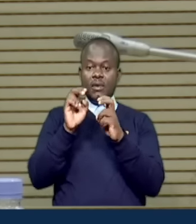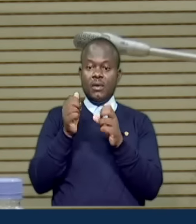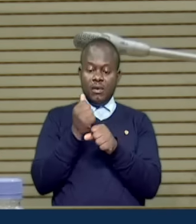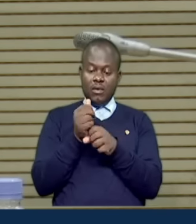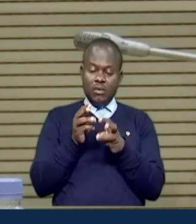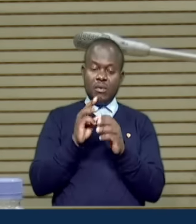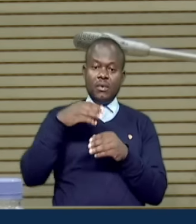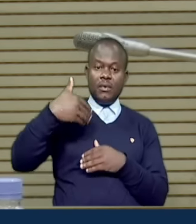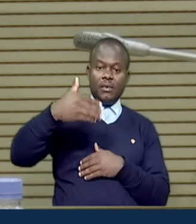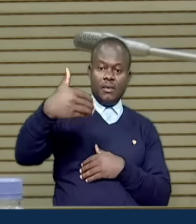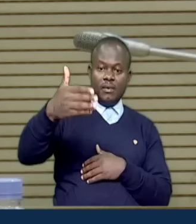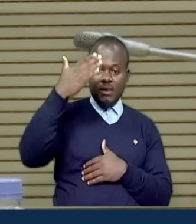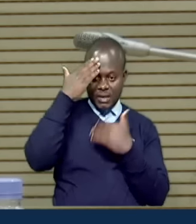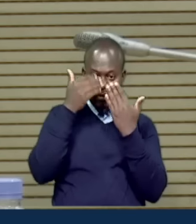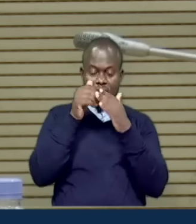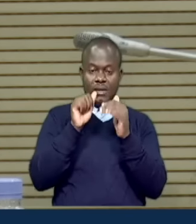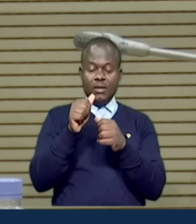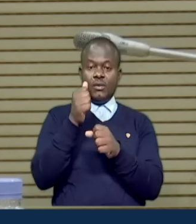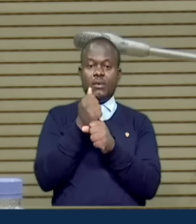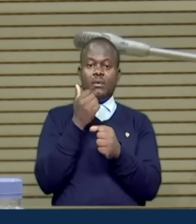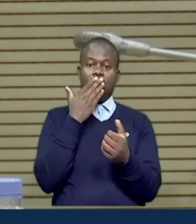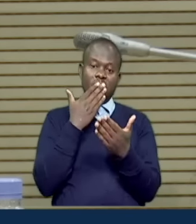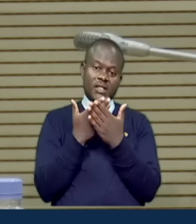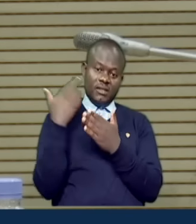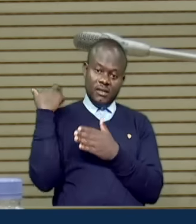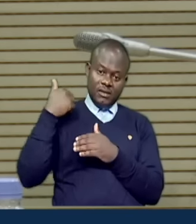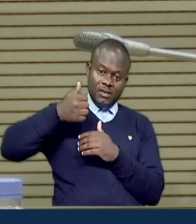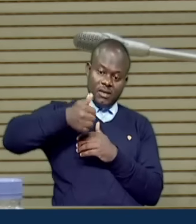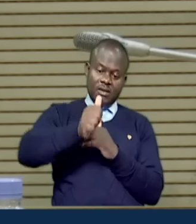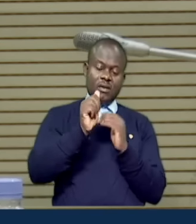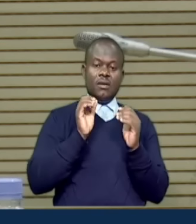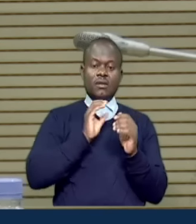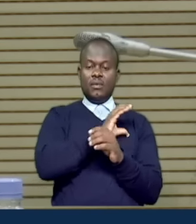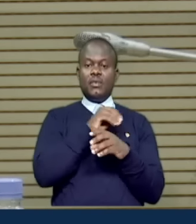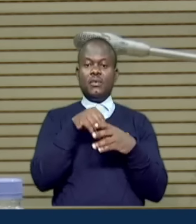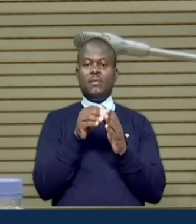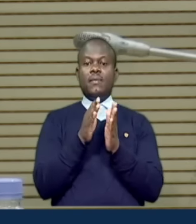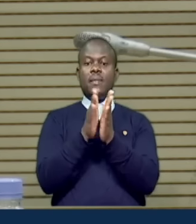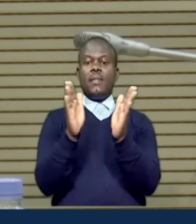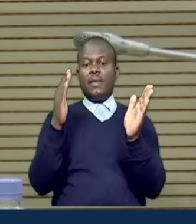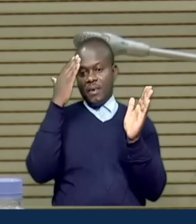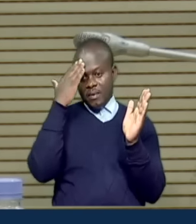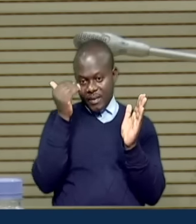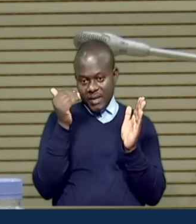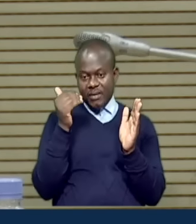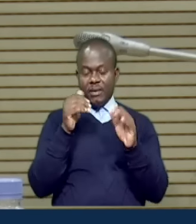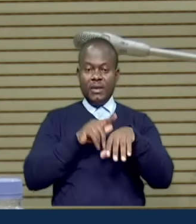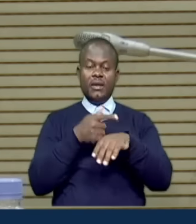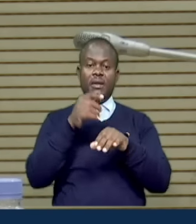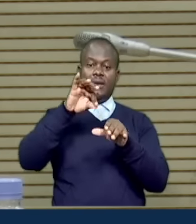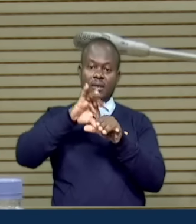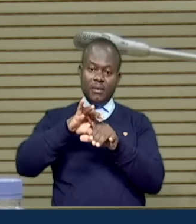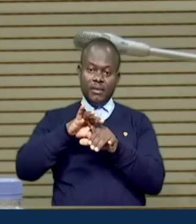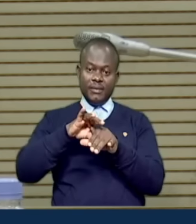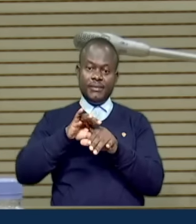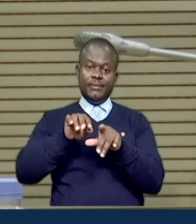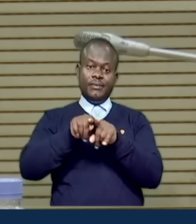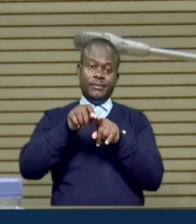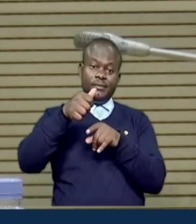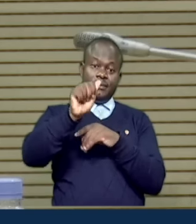buhoraho kugira ngo babashe kuzuza neza inshingano za komisiyo muri rusange bitewe cyane n'uko igihe cy'amatora nacyo